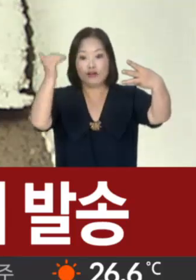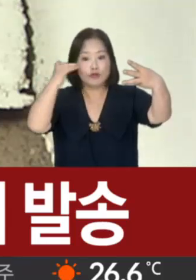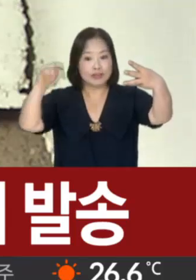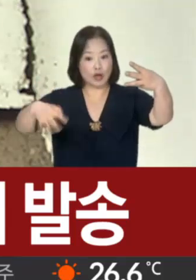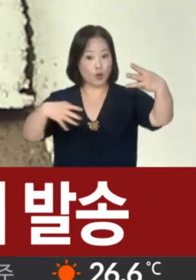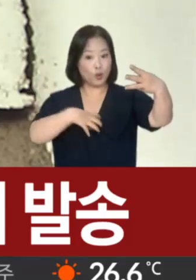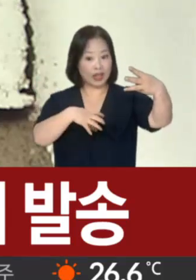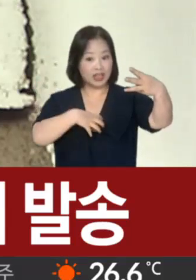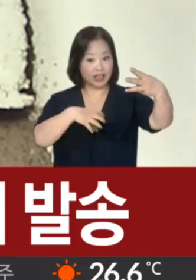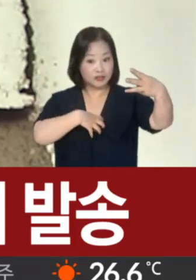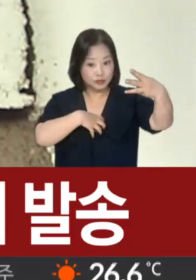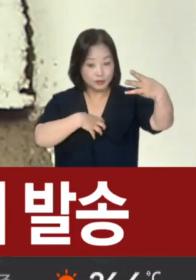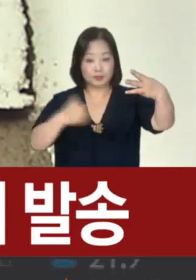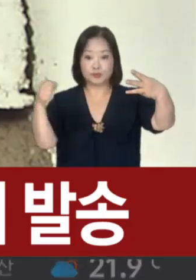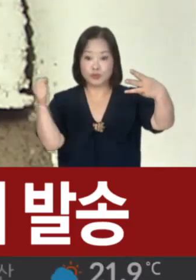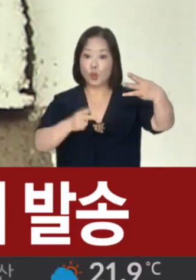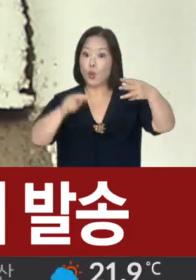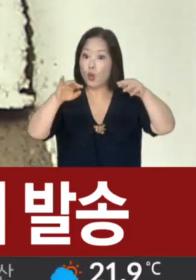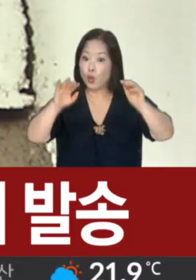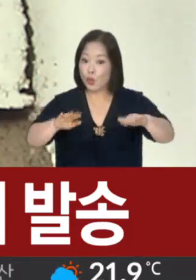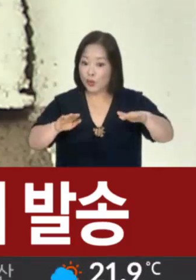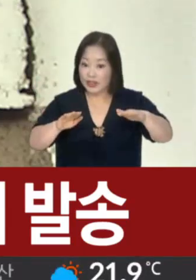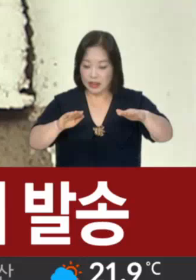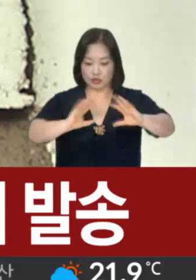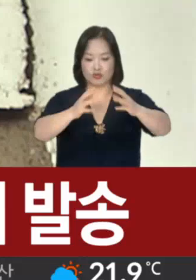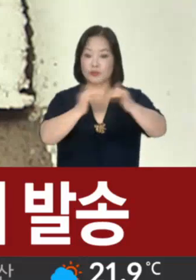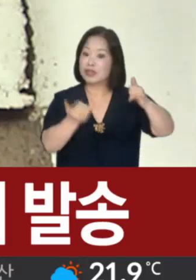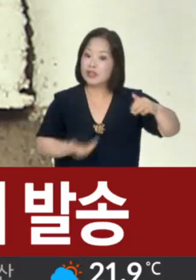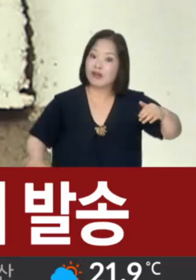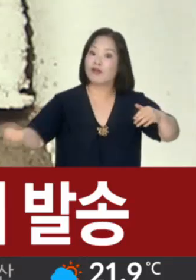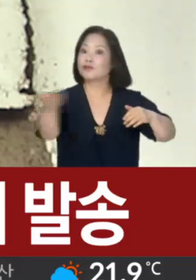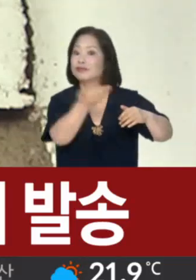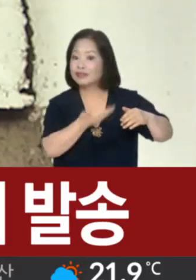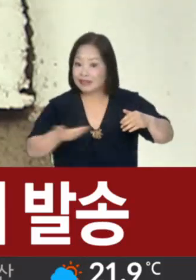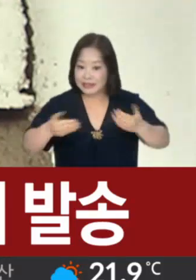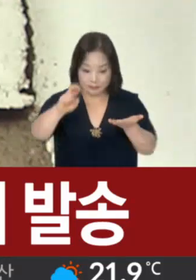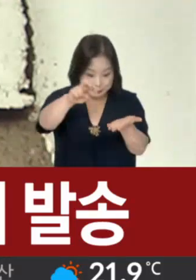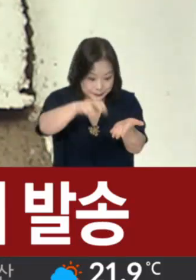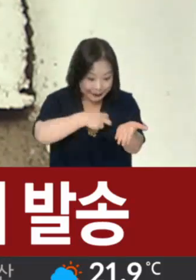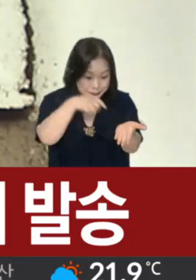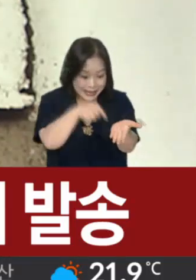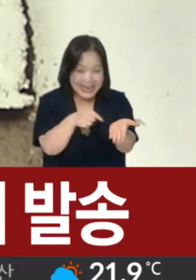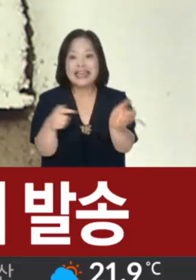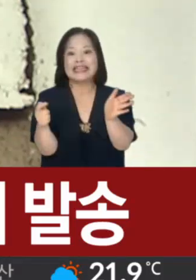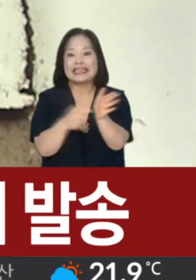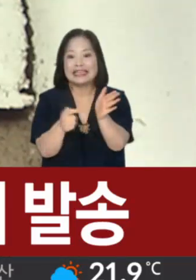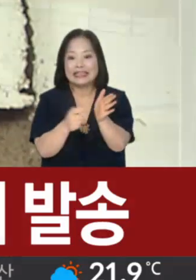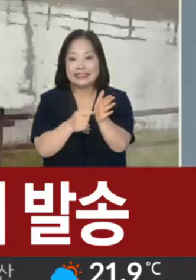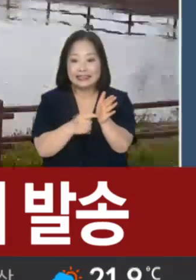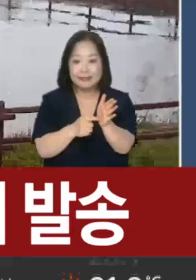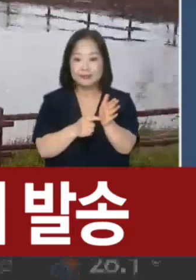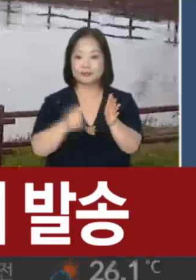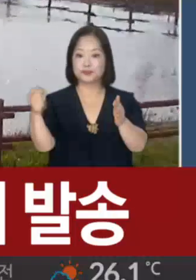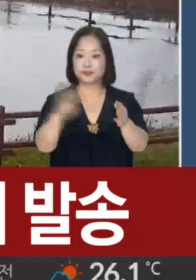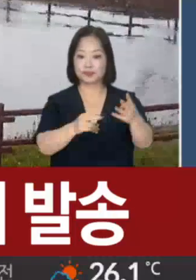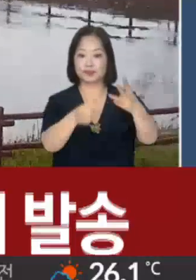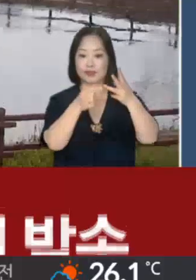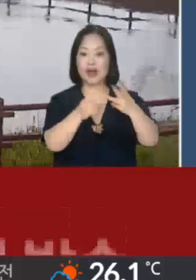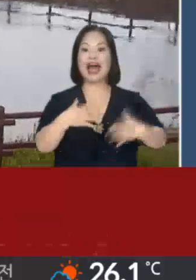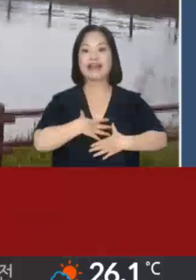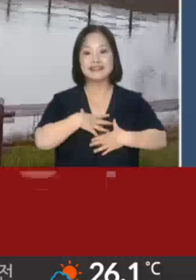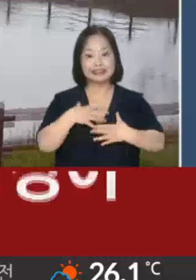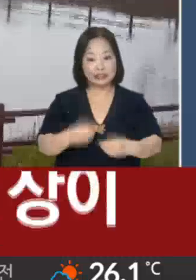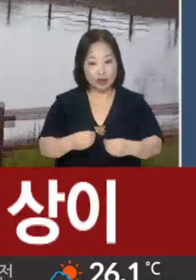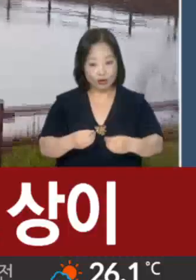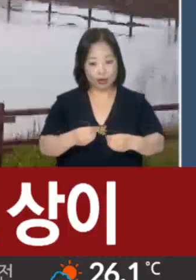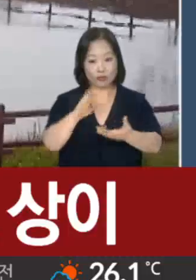위급 문자가 있고요. 지금 이제 오늘 대부분의 국민 여러분들께서 받으신 긴급 문자라는 게 있고요. 예. 또 이제 안전 문자라는 게